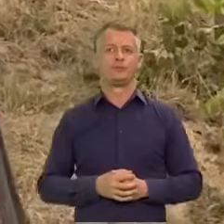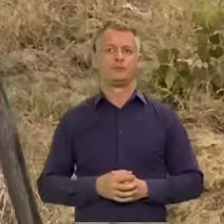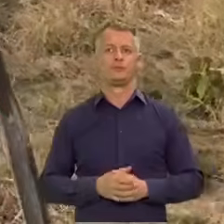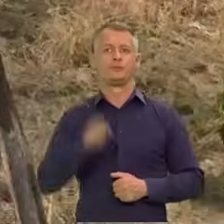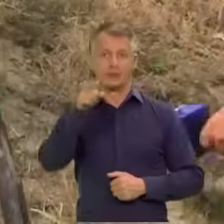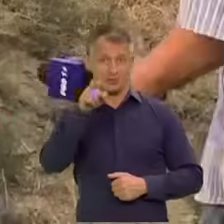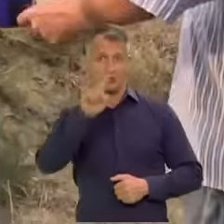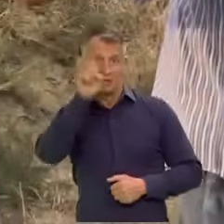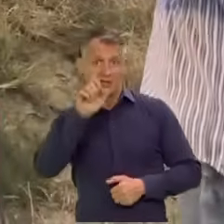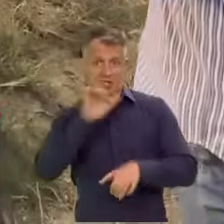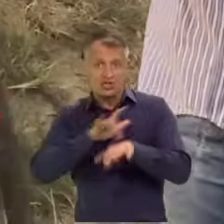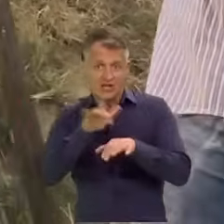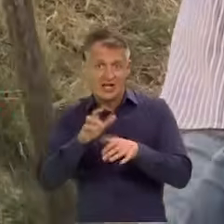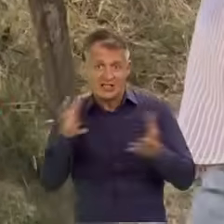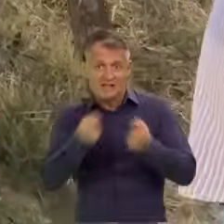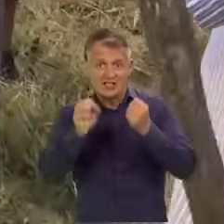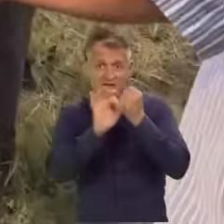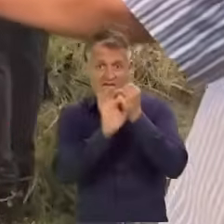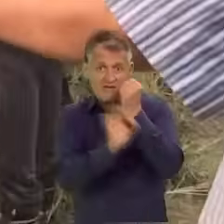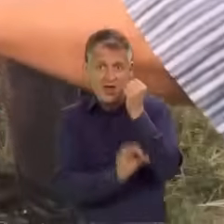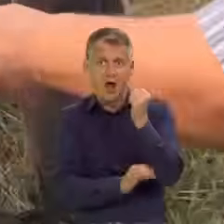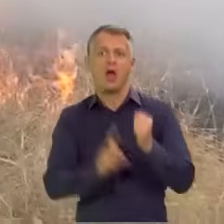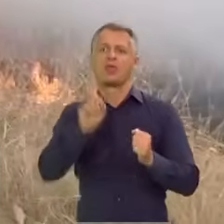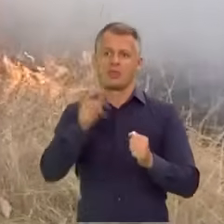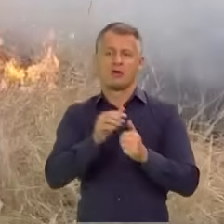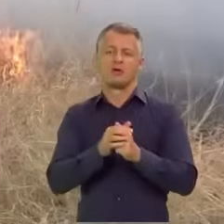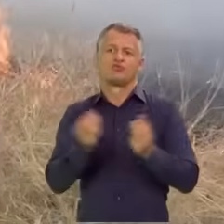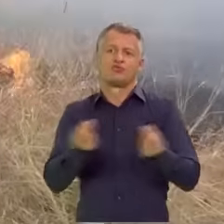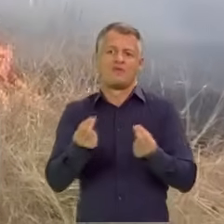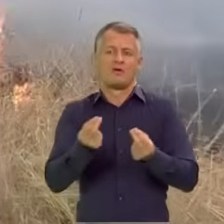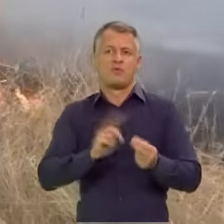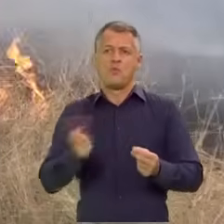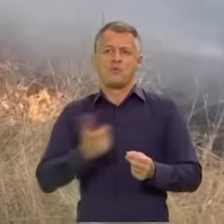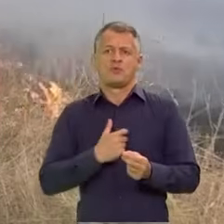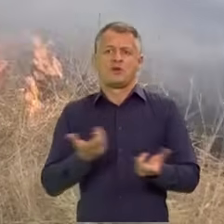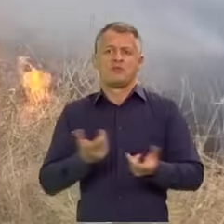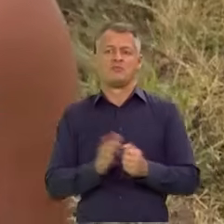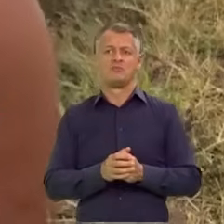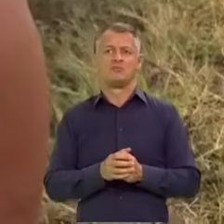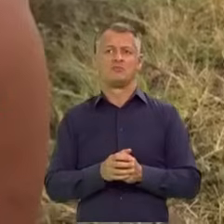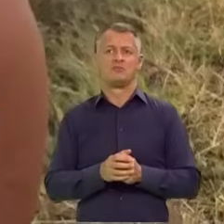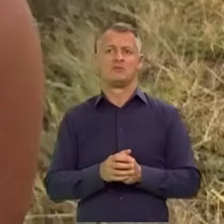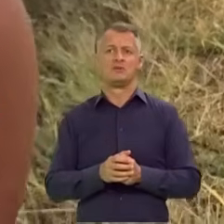Încercați să salvați via? Da, ceva, să fi mai putut. Nu putem să strângem un dezmărăcin și...